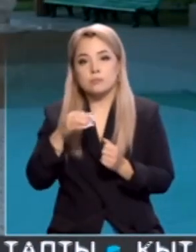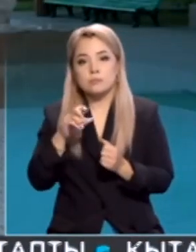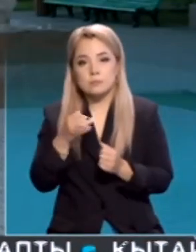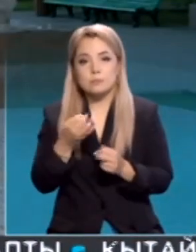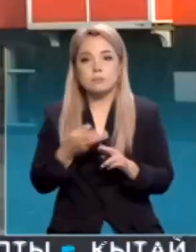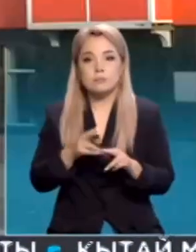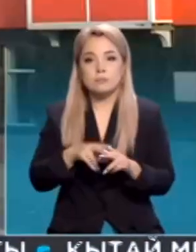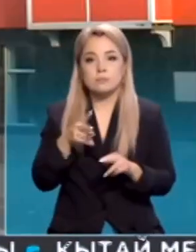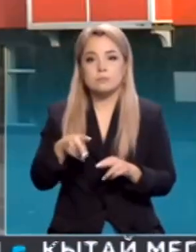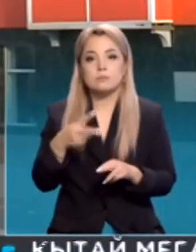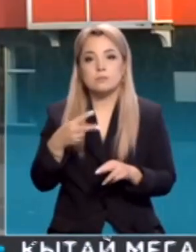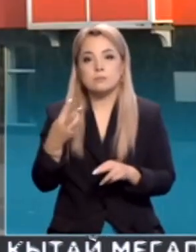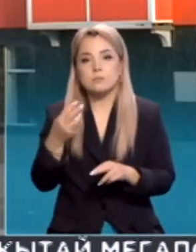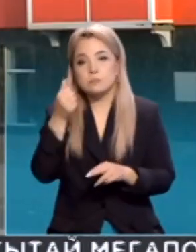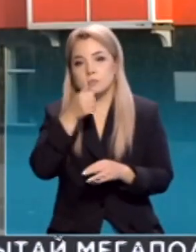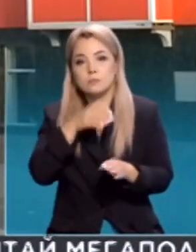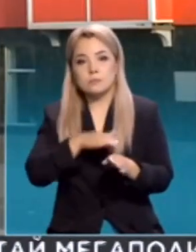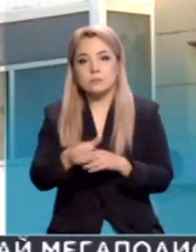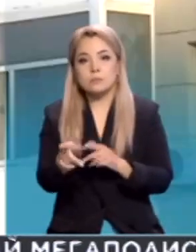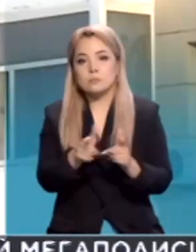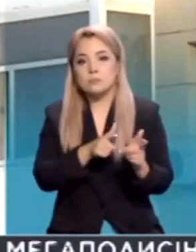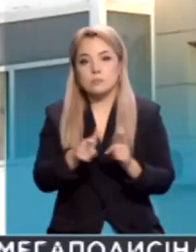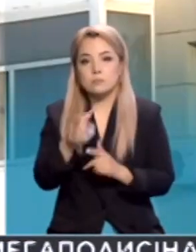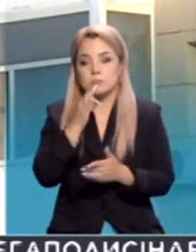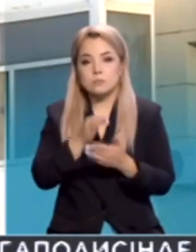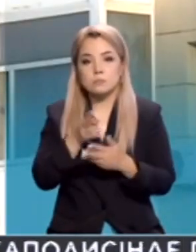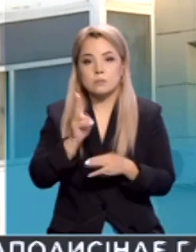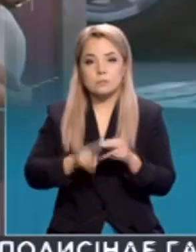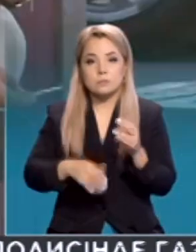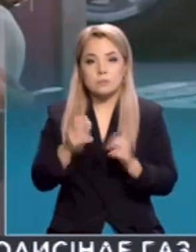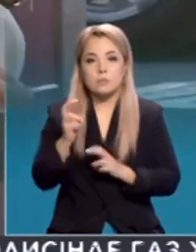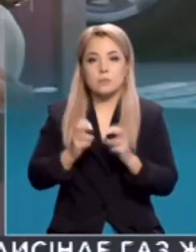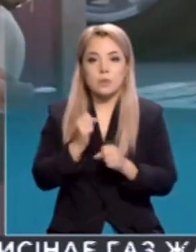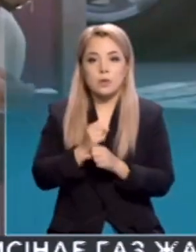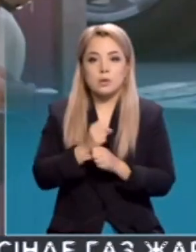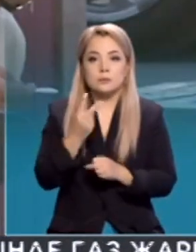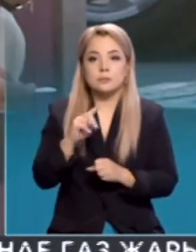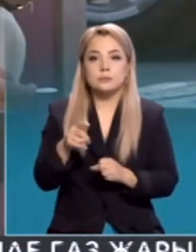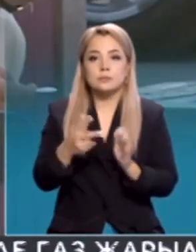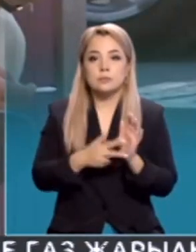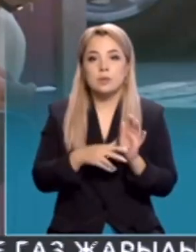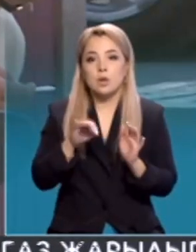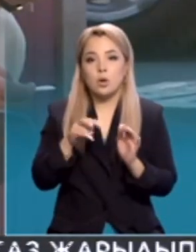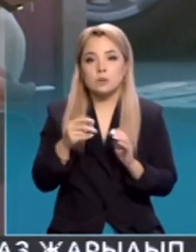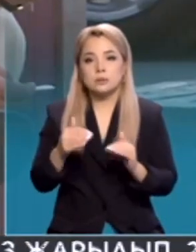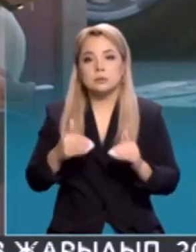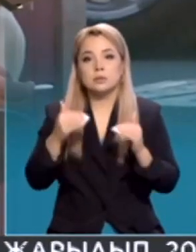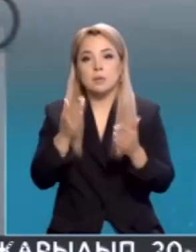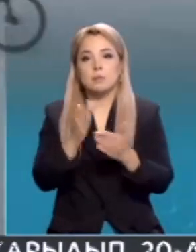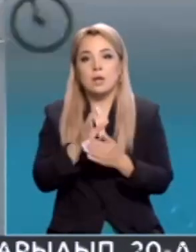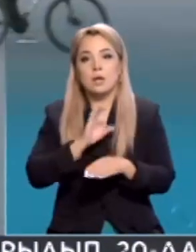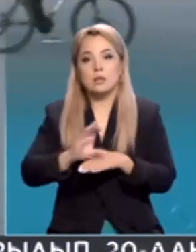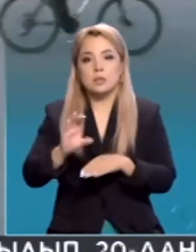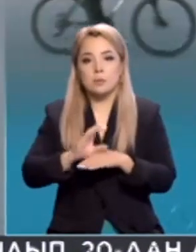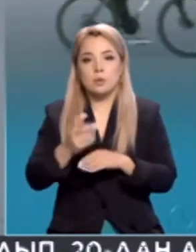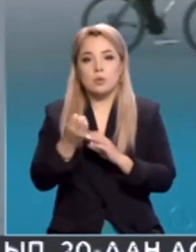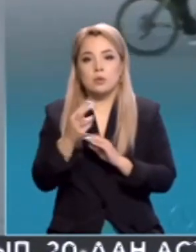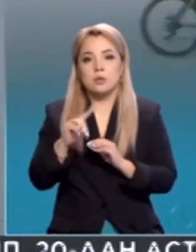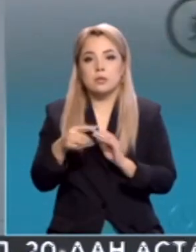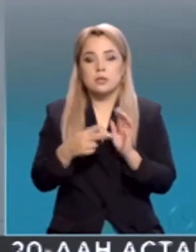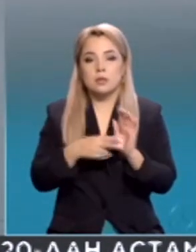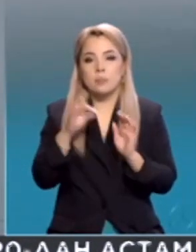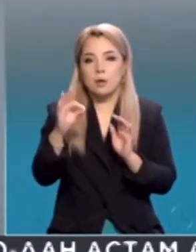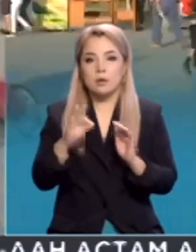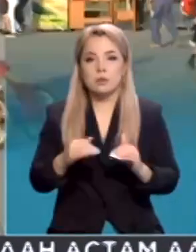жолы 2023 жылы толық аяқталады. Ал өнеркәсіп өндірісі 2,8 триллион теңгеге жетсе, экспорт